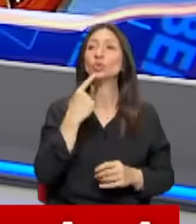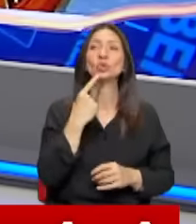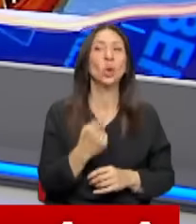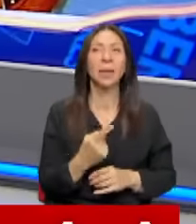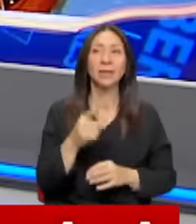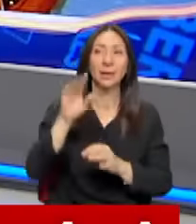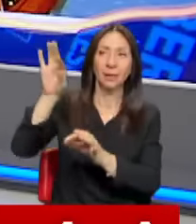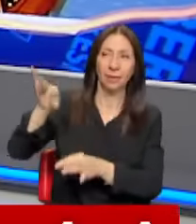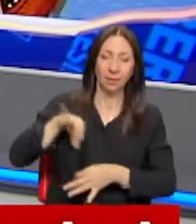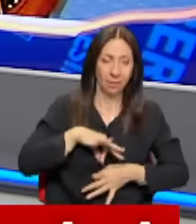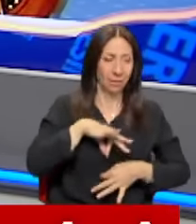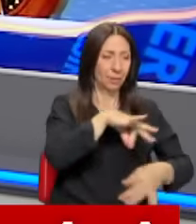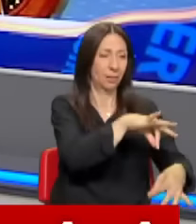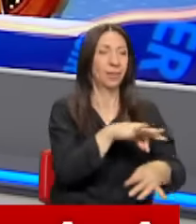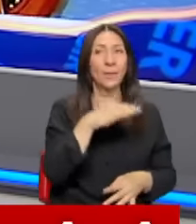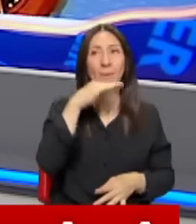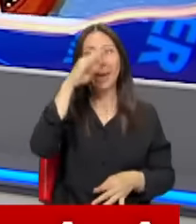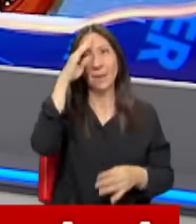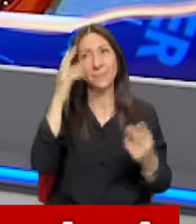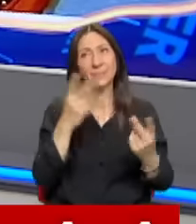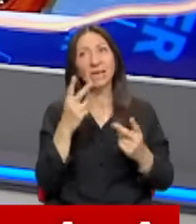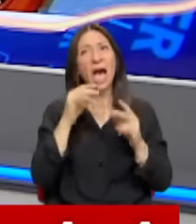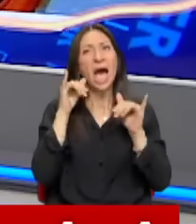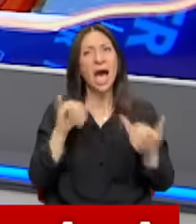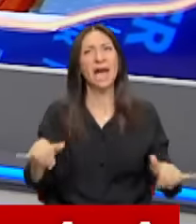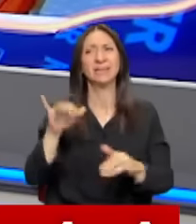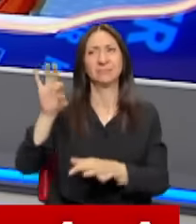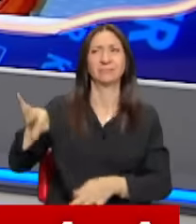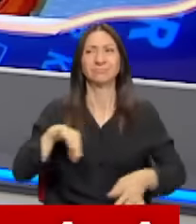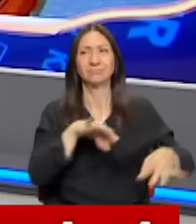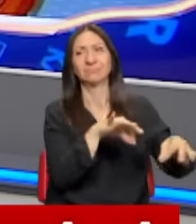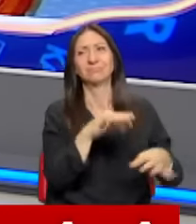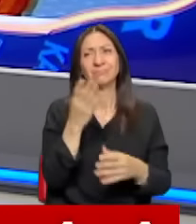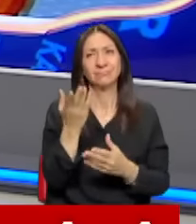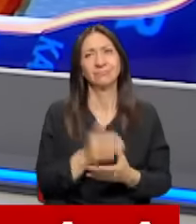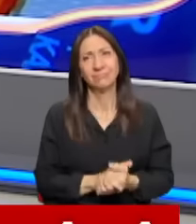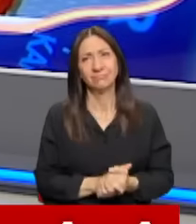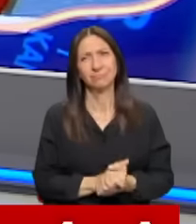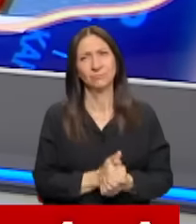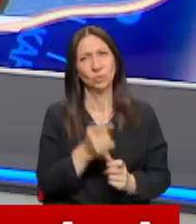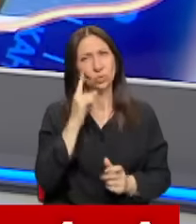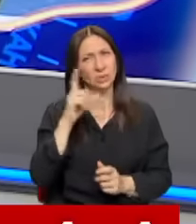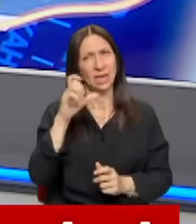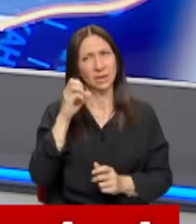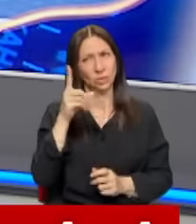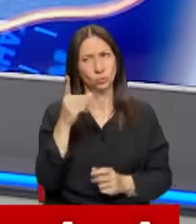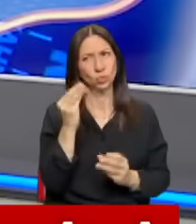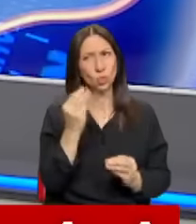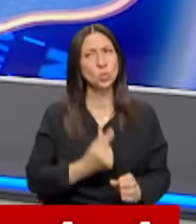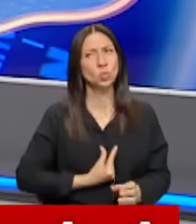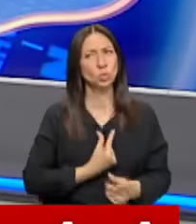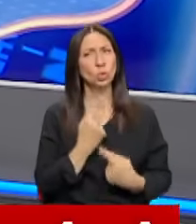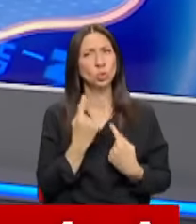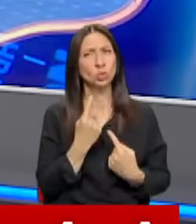itibariyle verdiği bayram mesajındaki cümleleri dile getiriyor. Cumhurbaşkanı Erdoğan da çok umutlu